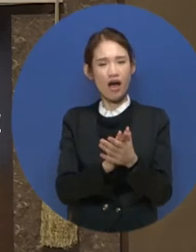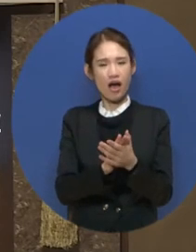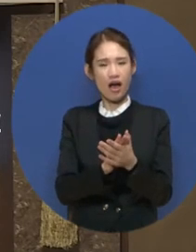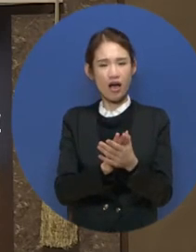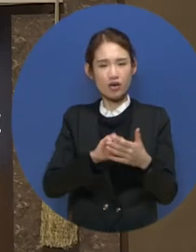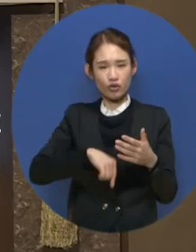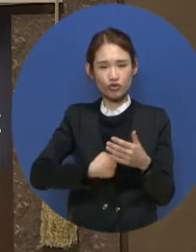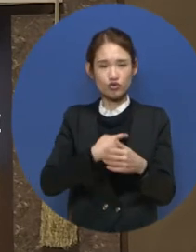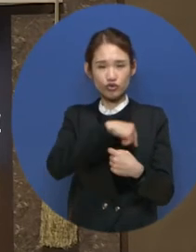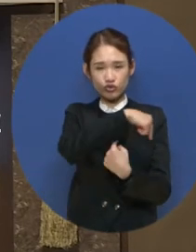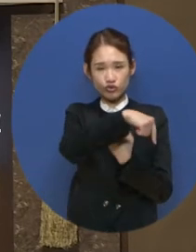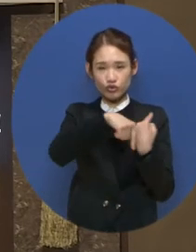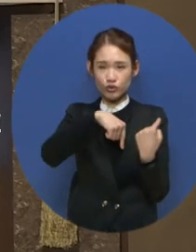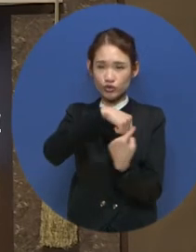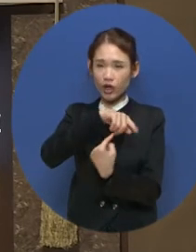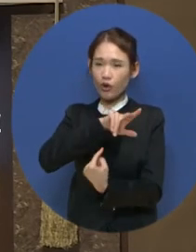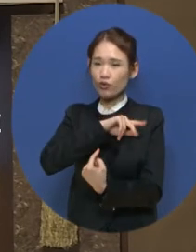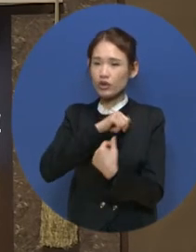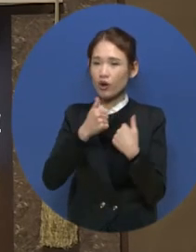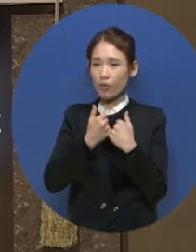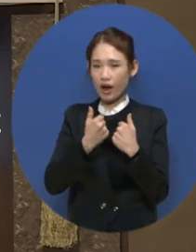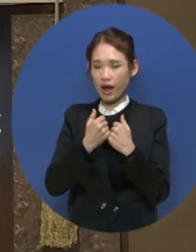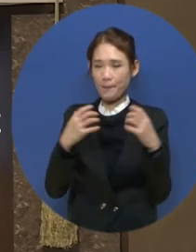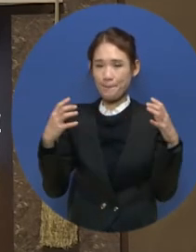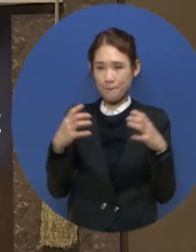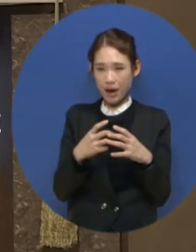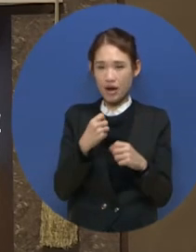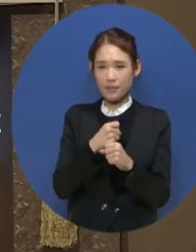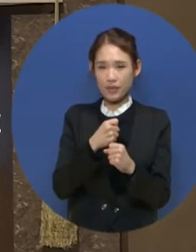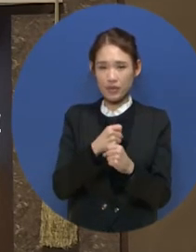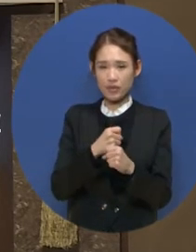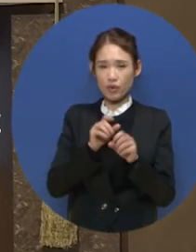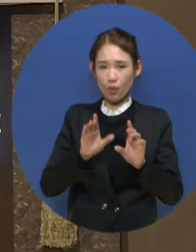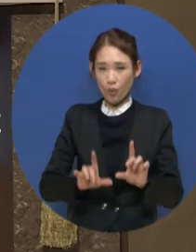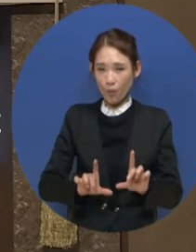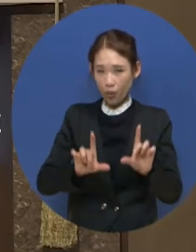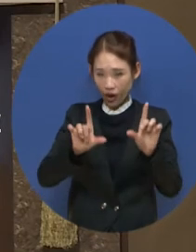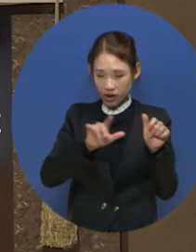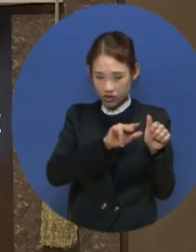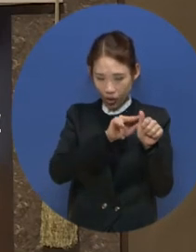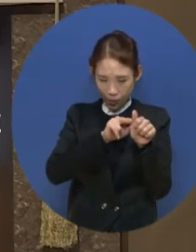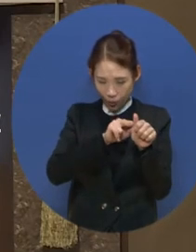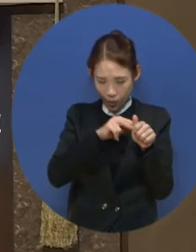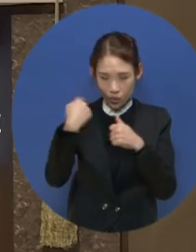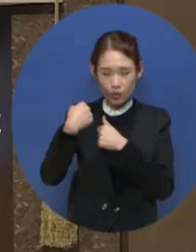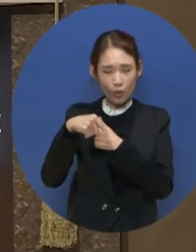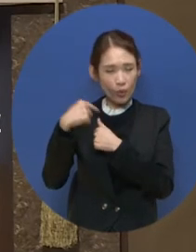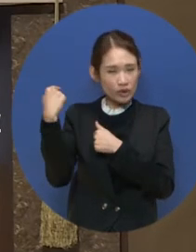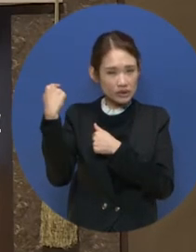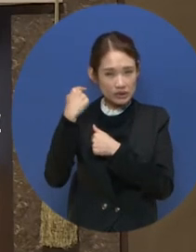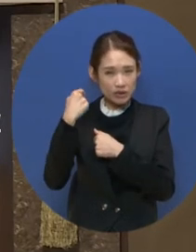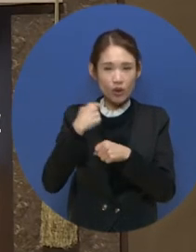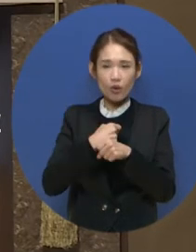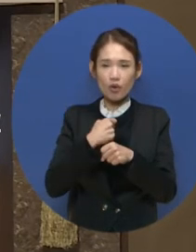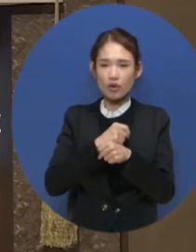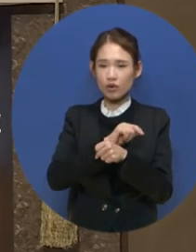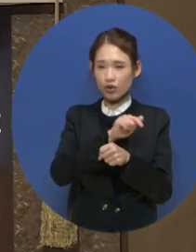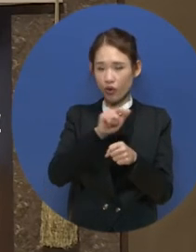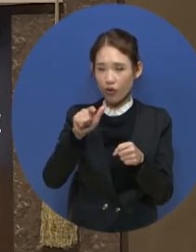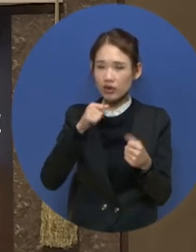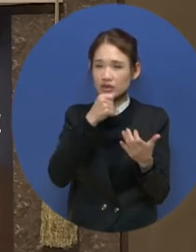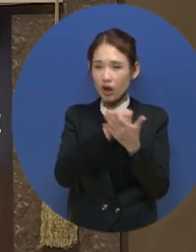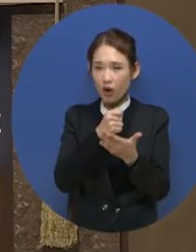설정을 해 가지고 우리 올해는 어떤 정보와 교육을 듣자 뭐 이런 것들 정해 가지고 그렇게